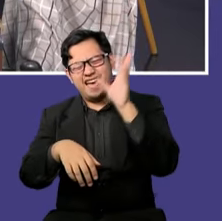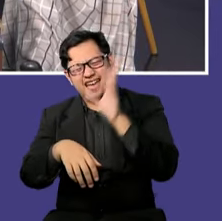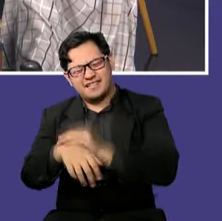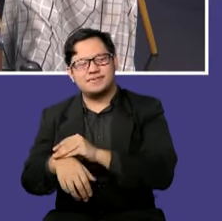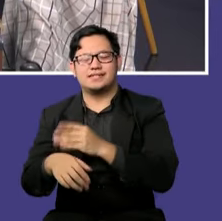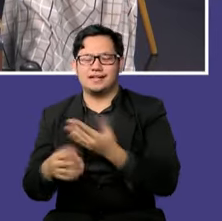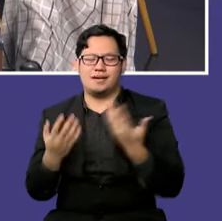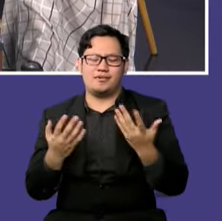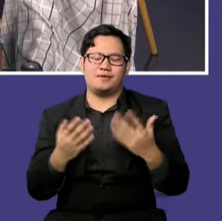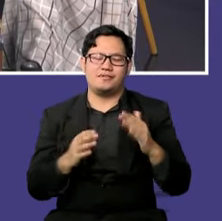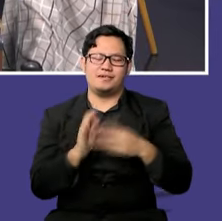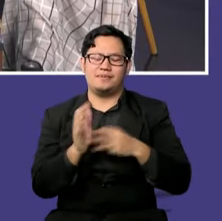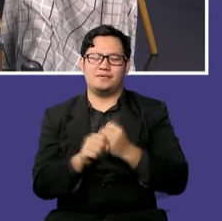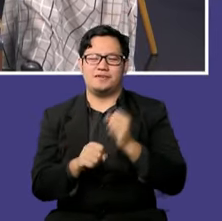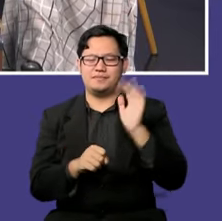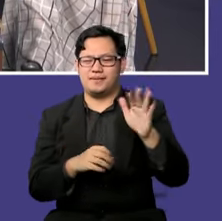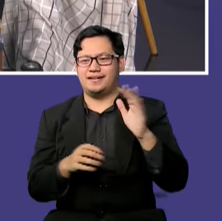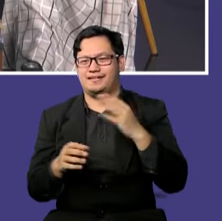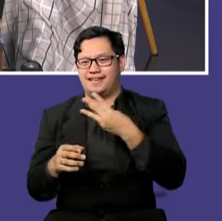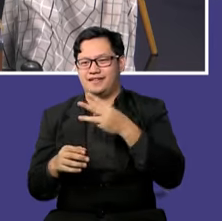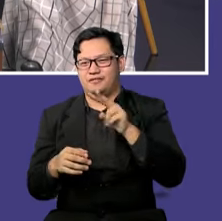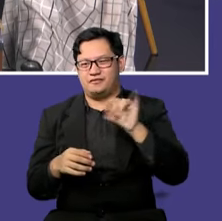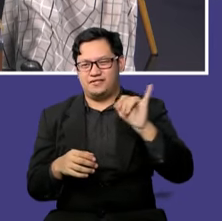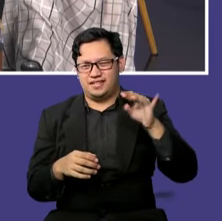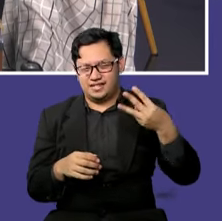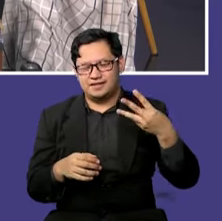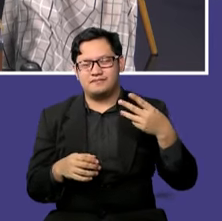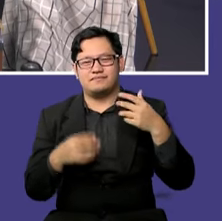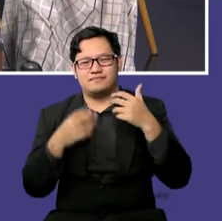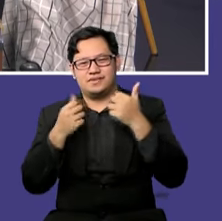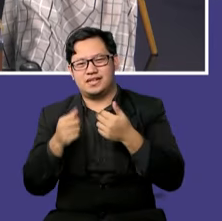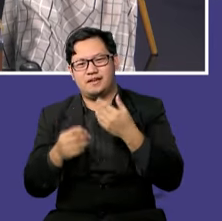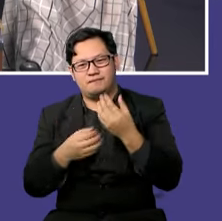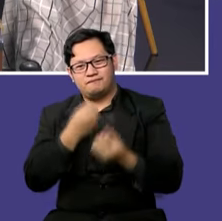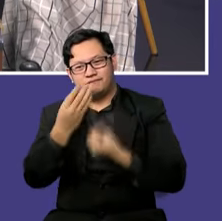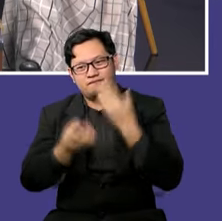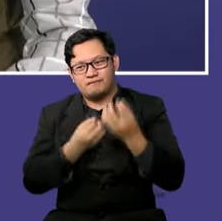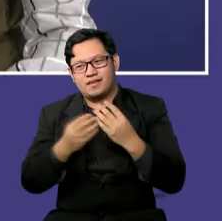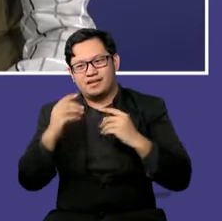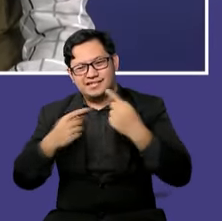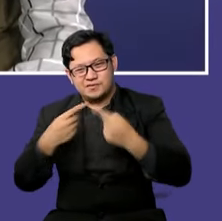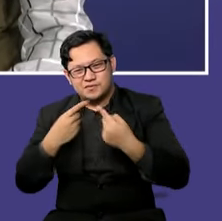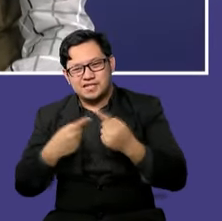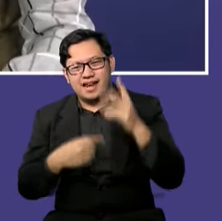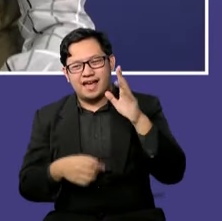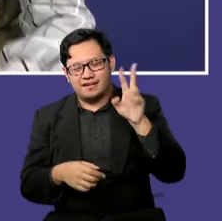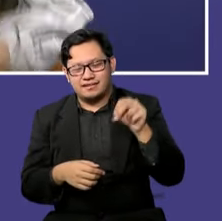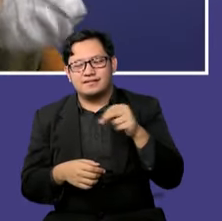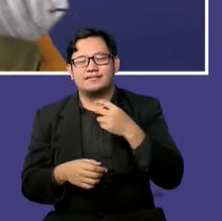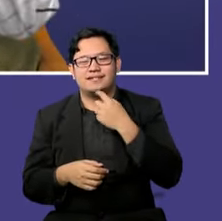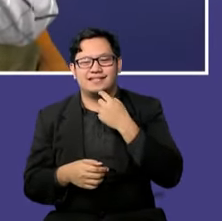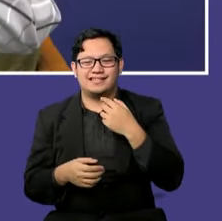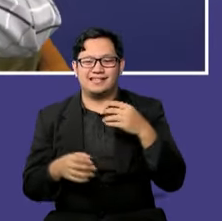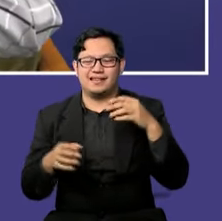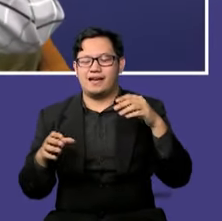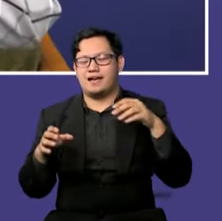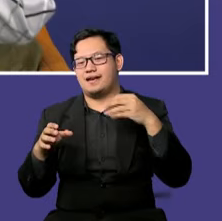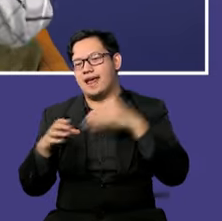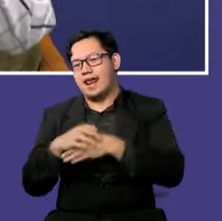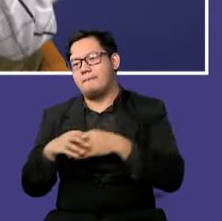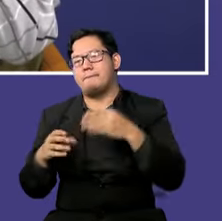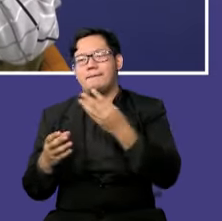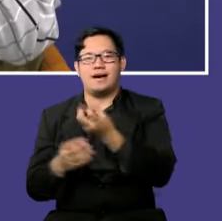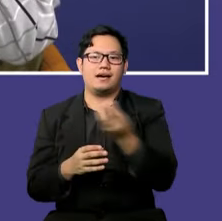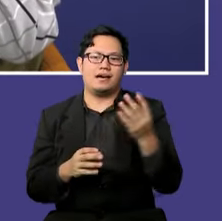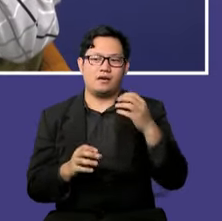mudah-mudahan minggu depan Mbak Evi bisa barengan lagi kita ngomongin covert dalam angka lagi supaya kita lebih jelas lagi ya dan mudah-mudahan bukan cuma Mbak Evi